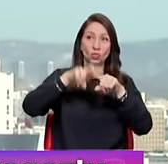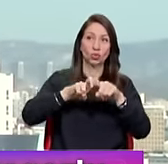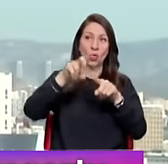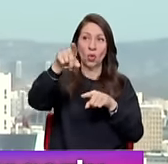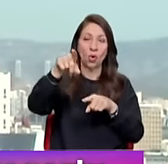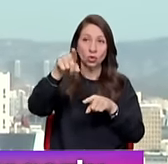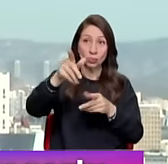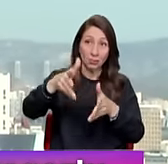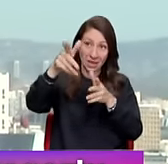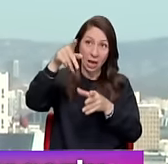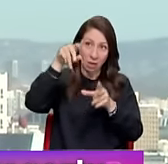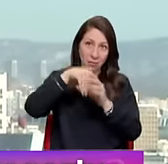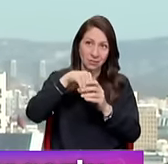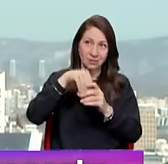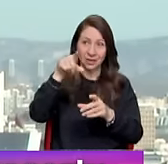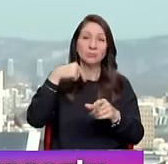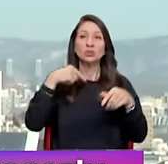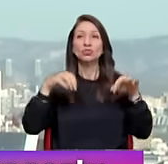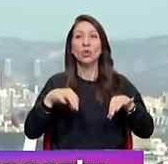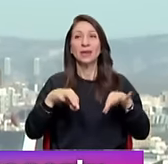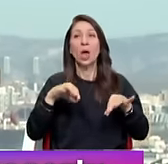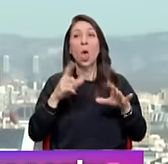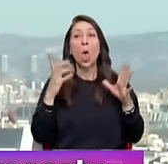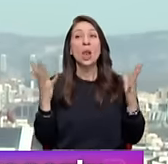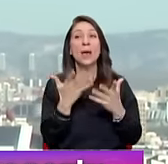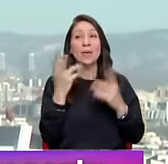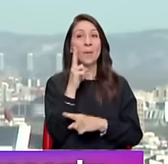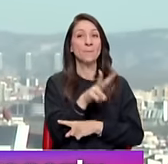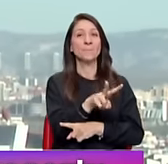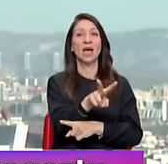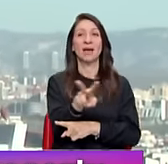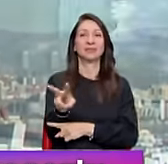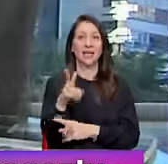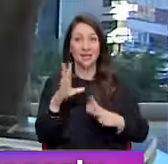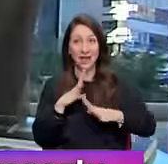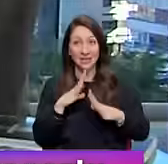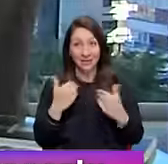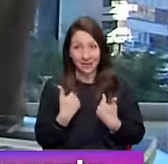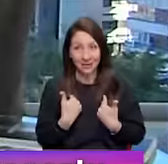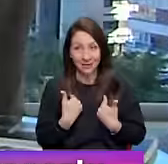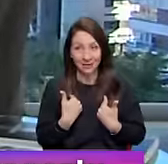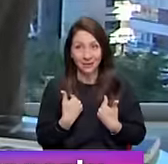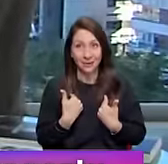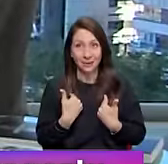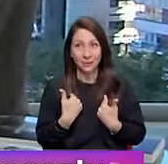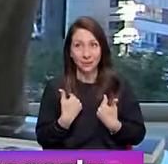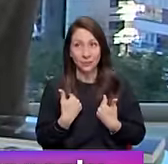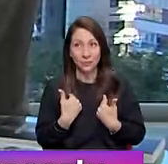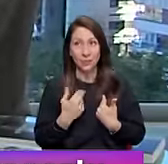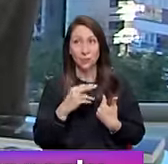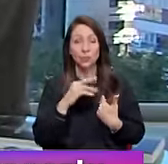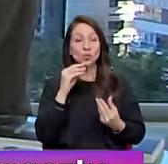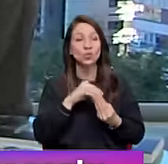Yani daha doğrusu şu bina. Yani biz şu anda öyle bir manzaranın içindeyiz ki evet.